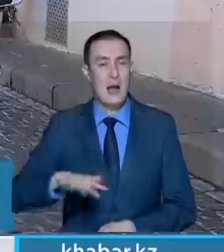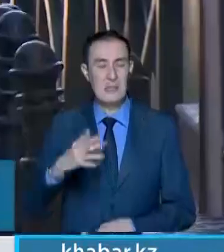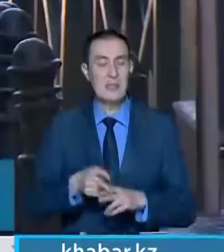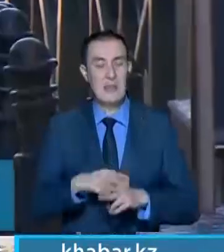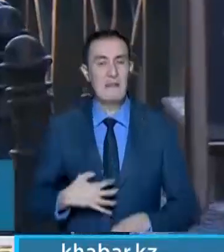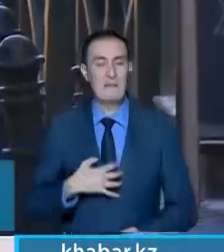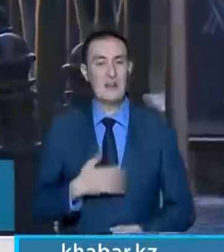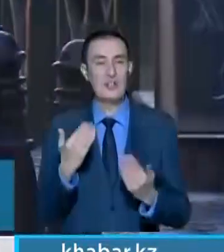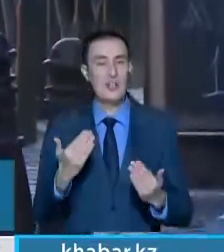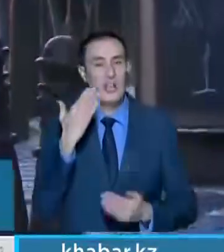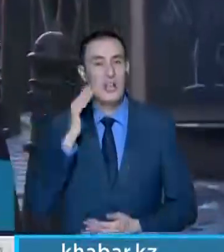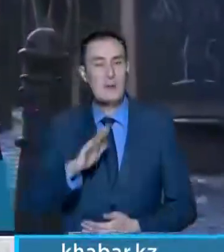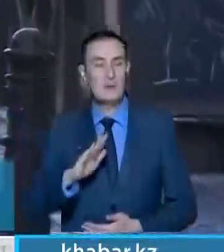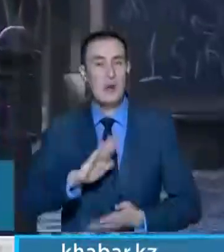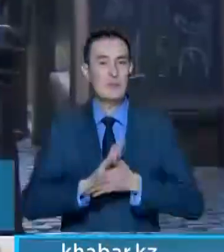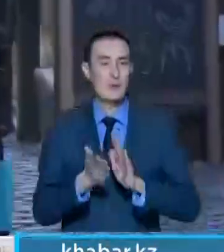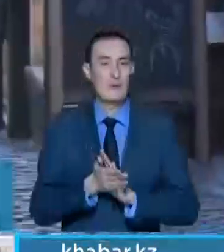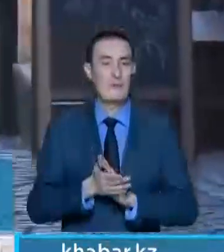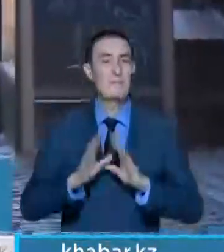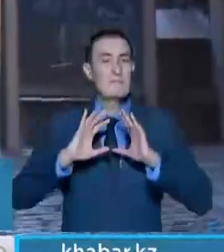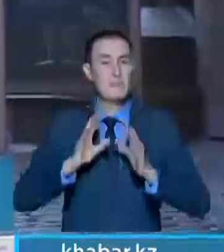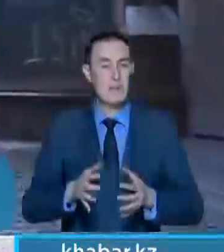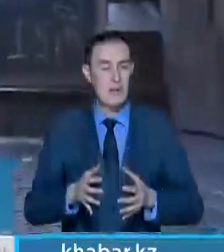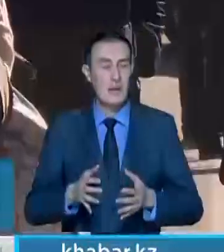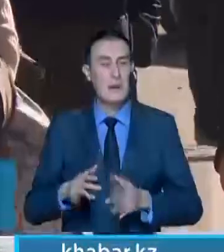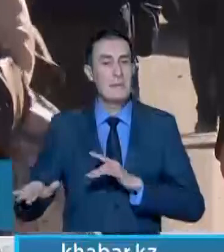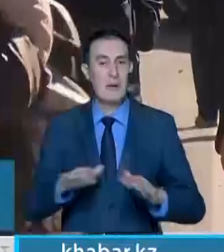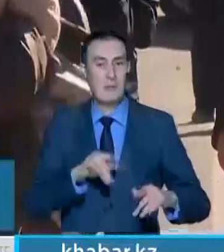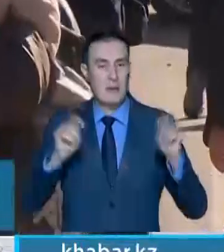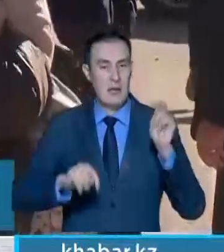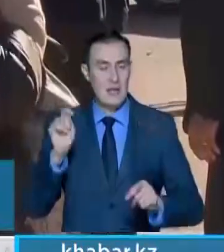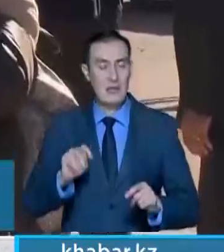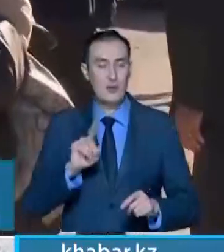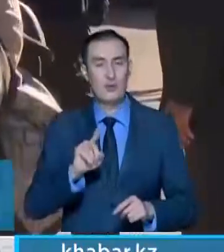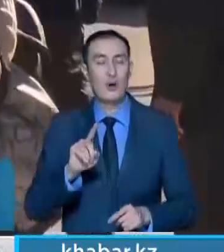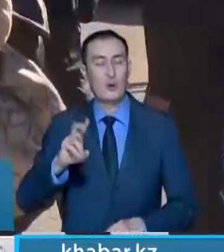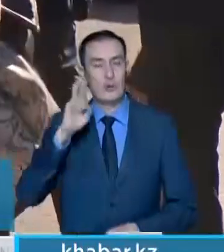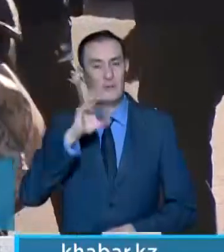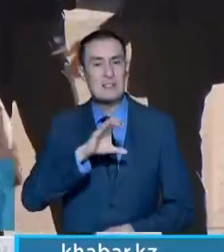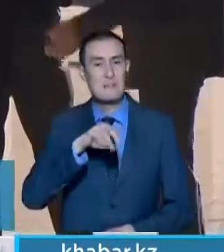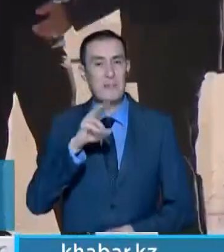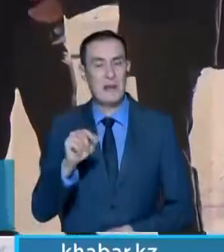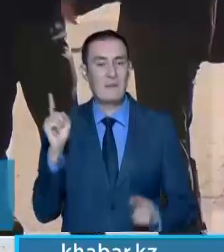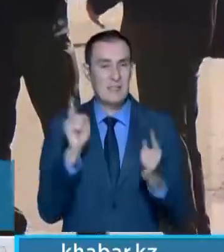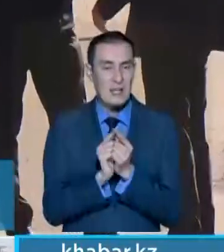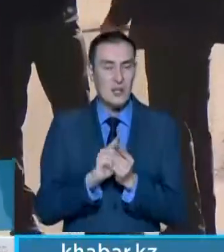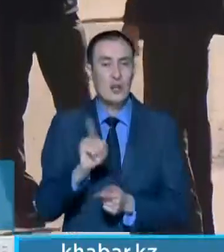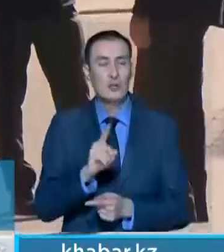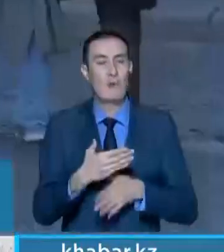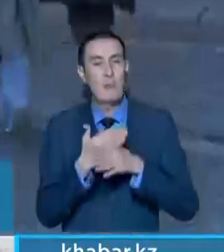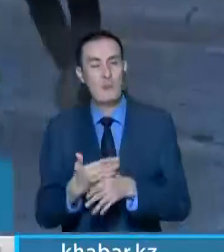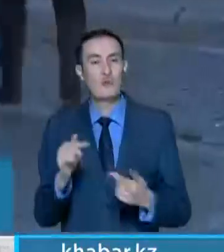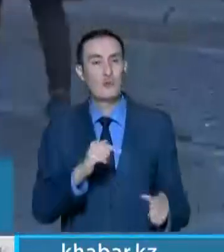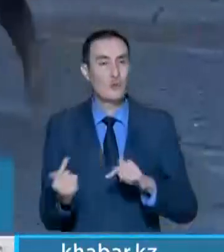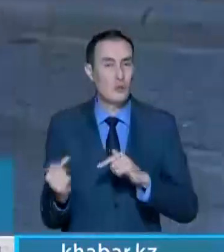свете непростой геополитической обстановки в мире. Само мероприятие говорит о том, что страны СПЕКа собрались здесь, чтобы помочь друг